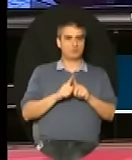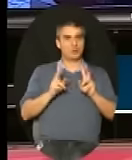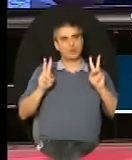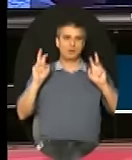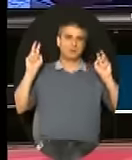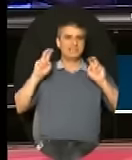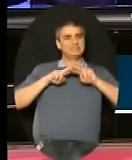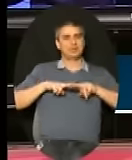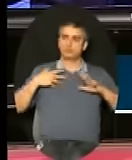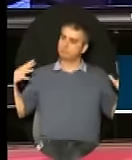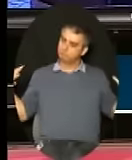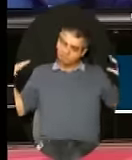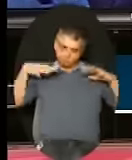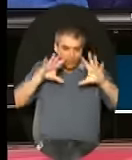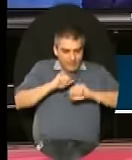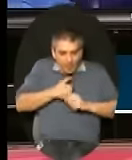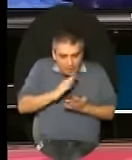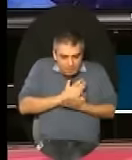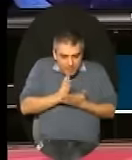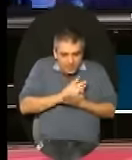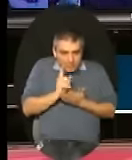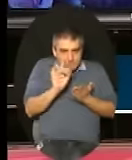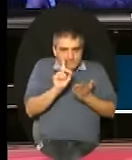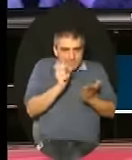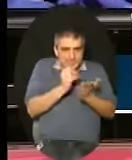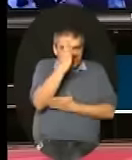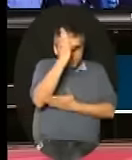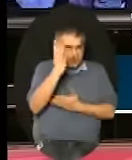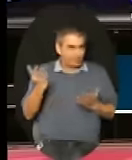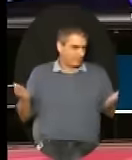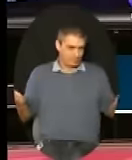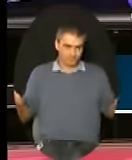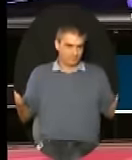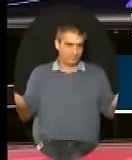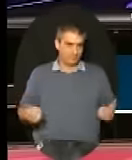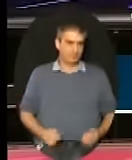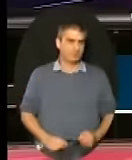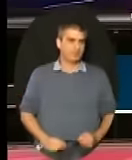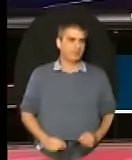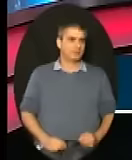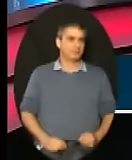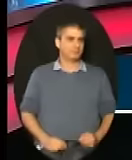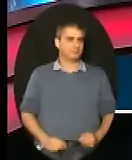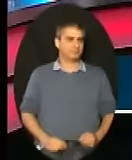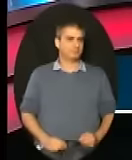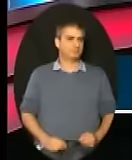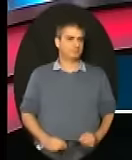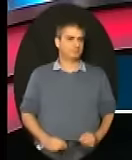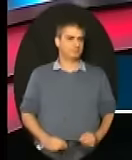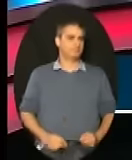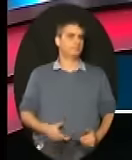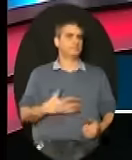הישרדות, שבו מתכנסים בלילה ומחליטים את הלפיד של מי אנחנו מחבים באיזה ערב. אבל לכאורה יש הרבה מאוד